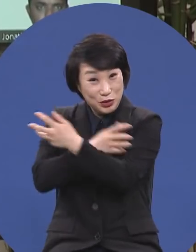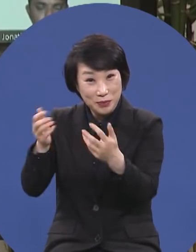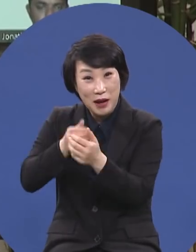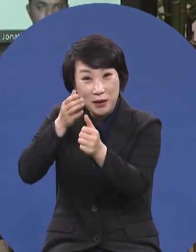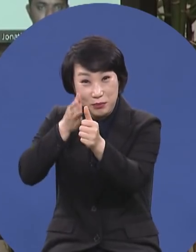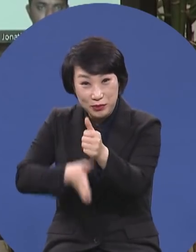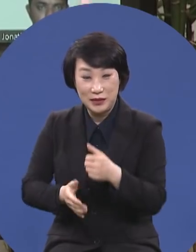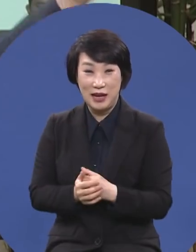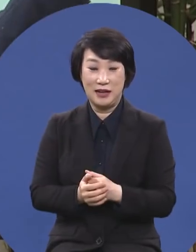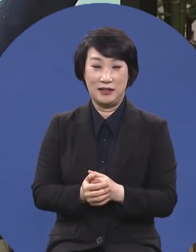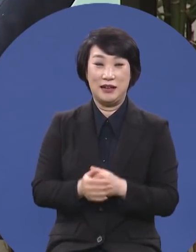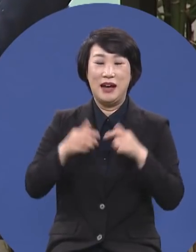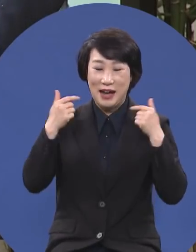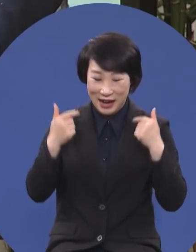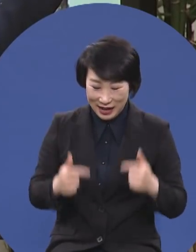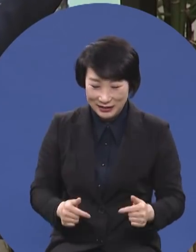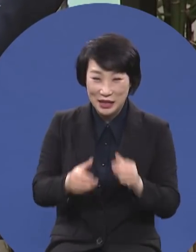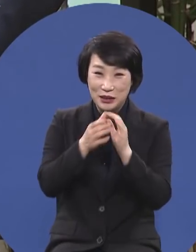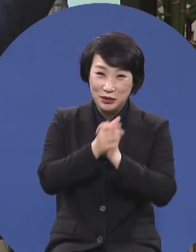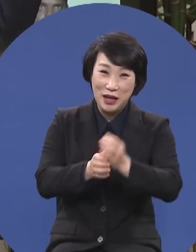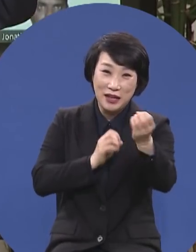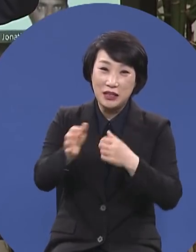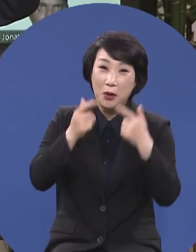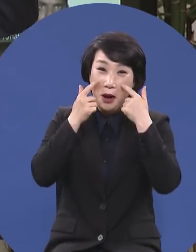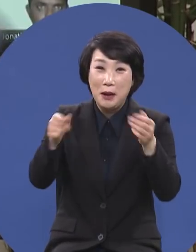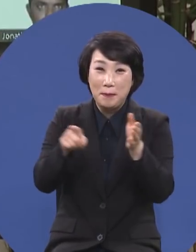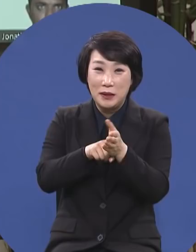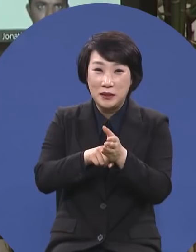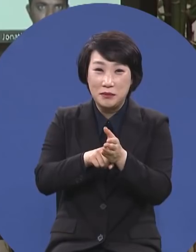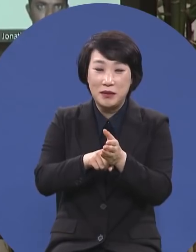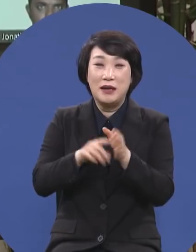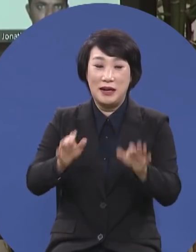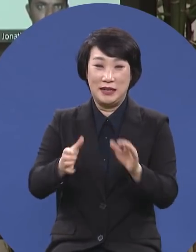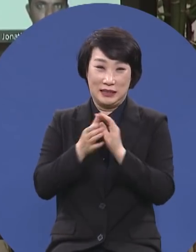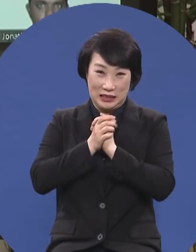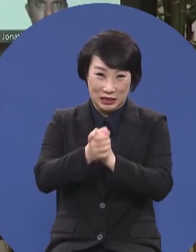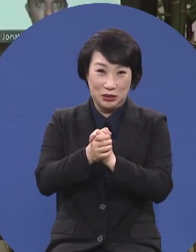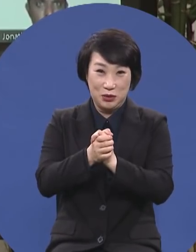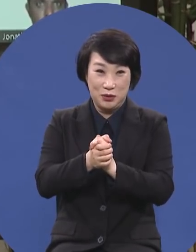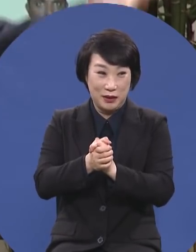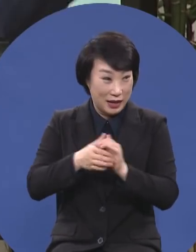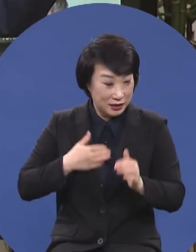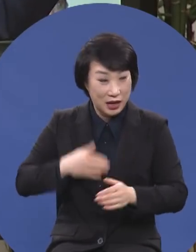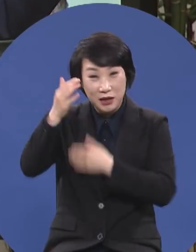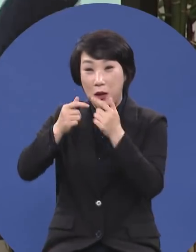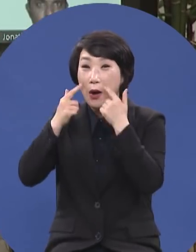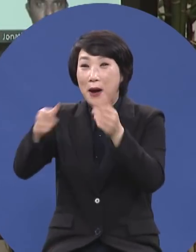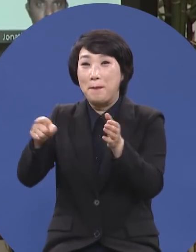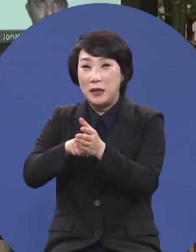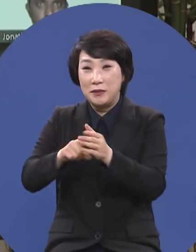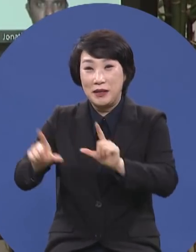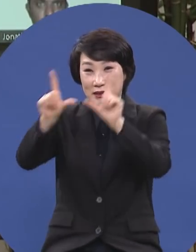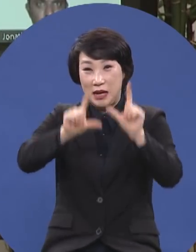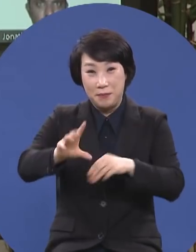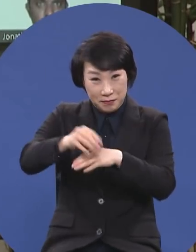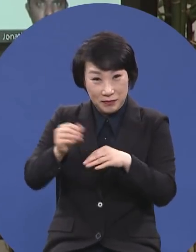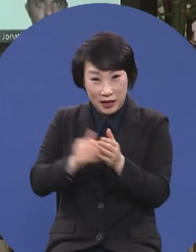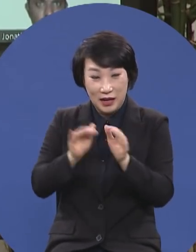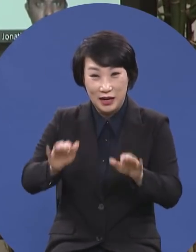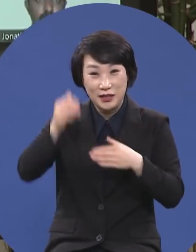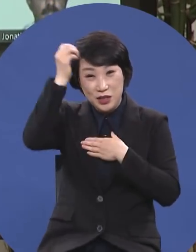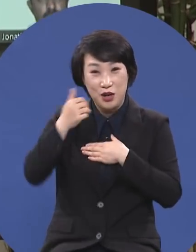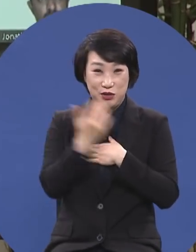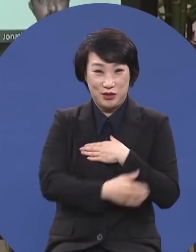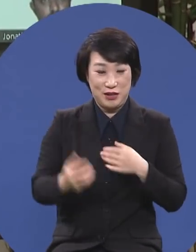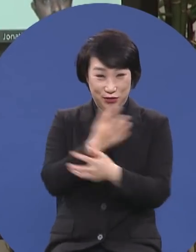충만하고 항상 기도의 응답에 확신이 넘쳐 기도하면서 하나님의 확신에 찬 삶으로 영육